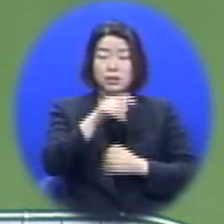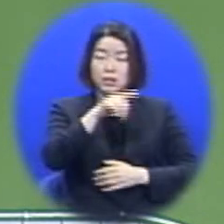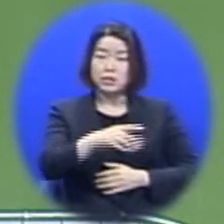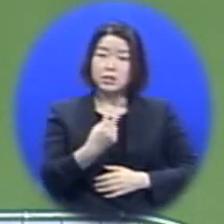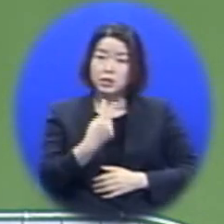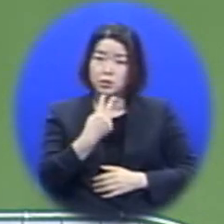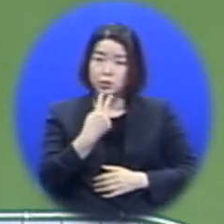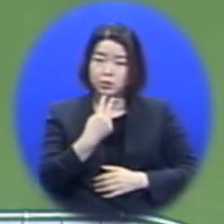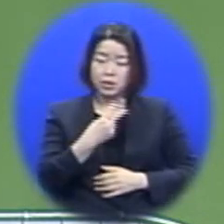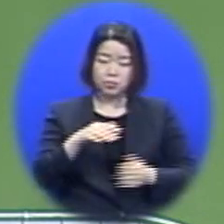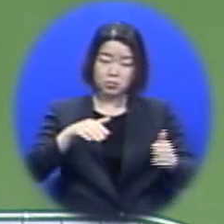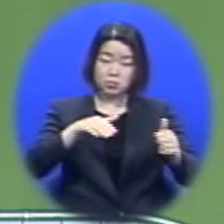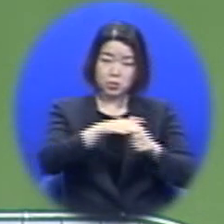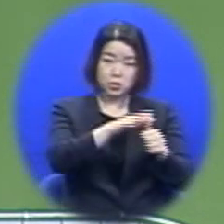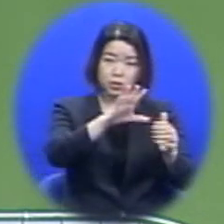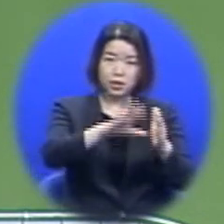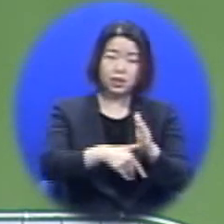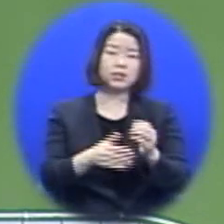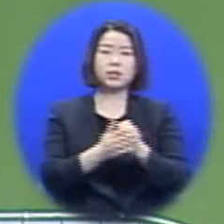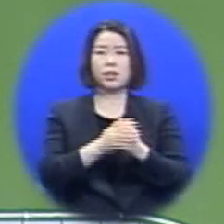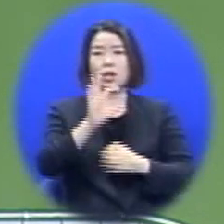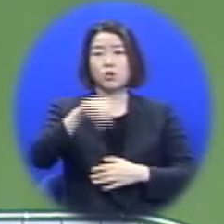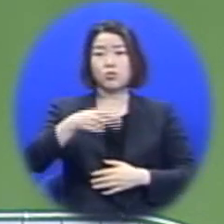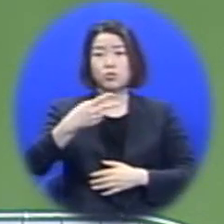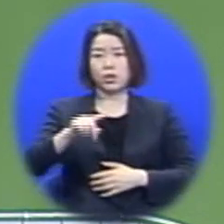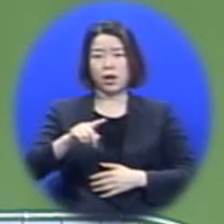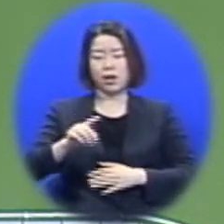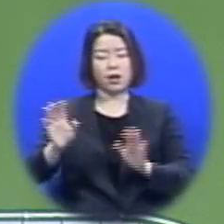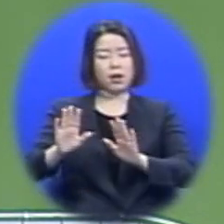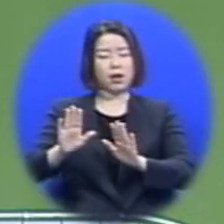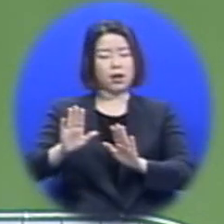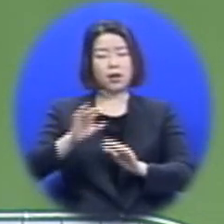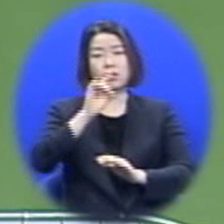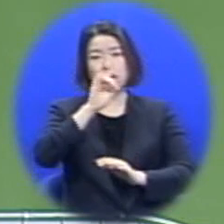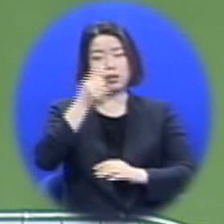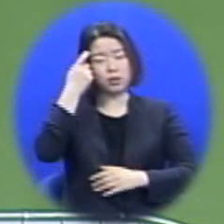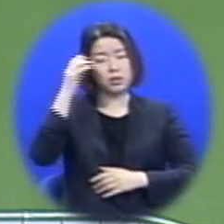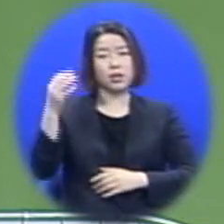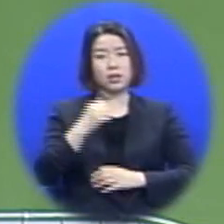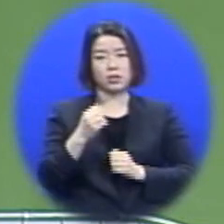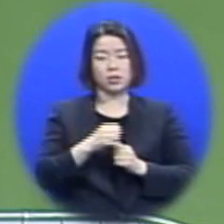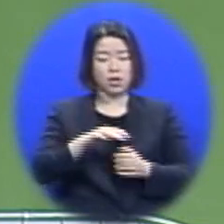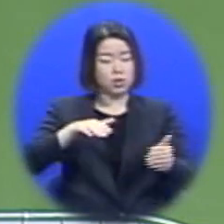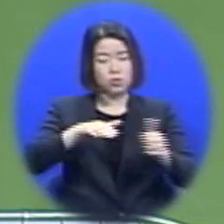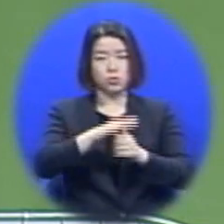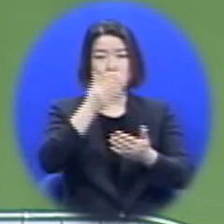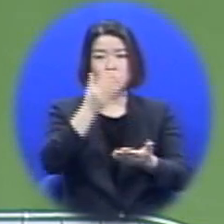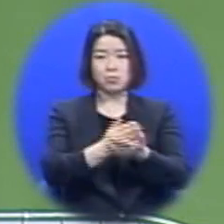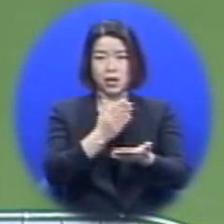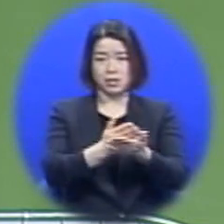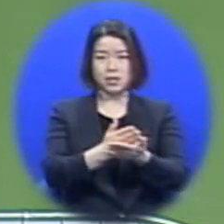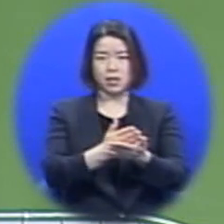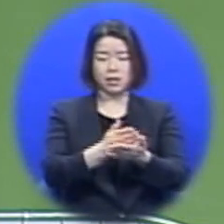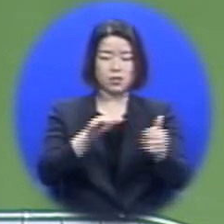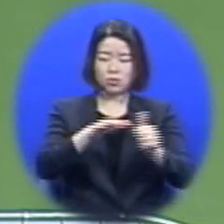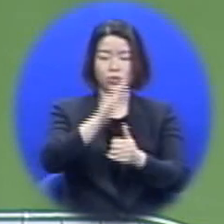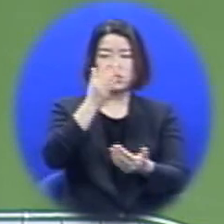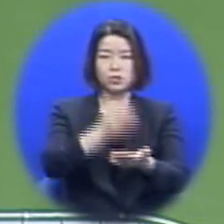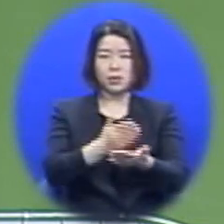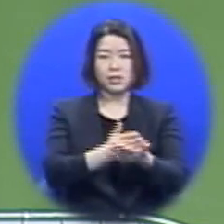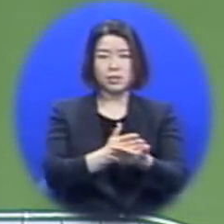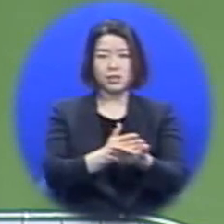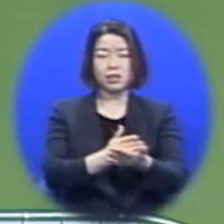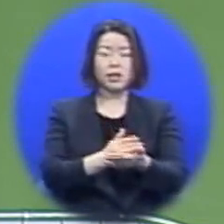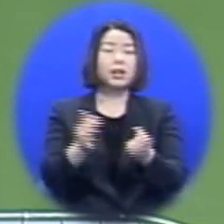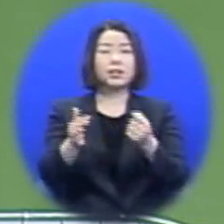요셉을 죽이려고 할 때 유다가 그러면 안 된다고 생각했어요. 우리 죽이지는 말자, 죽이지는 말자.